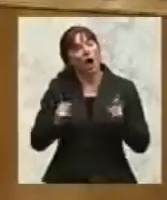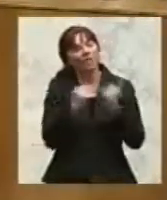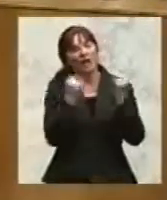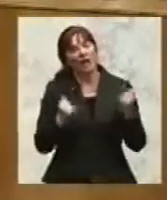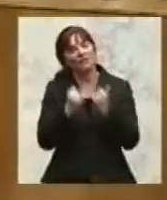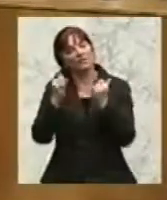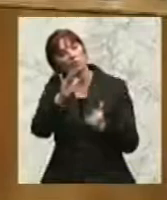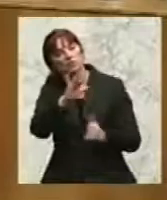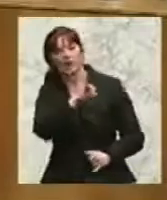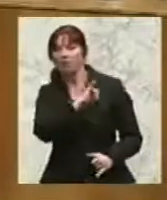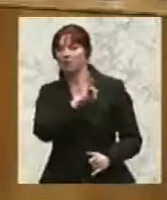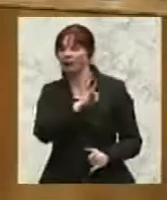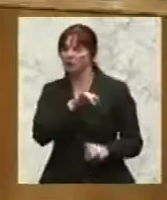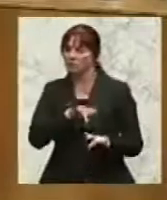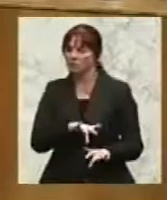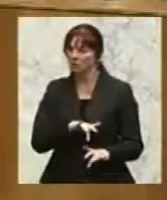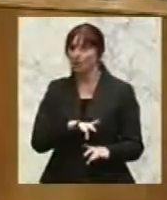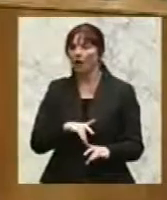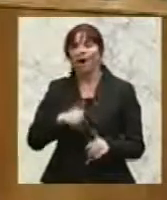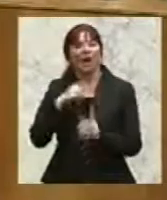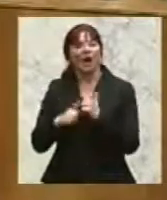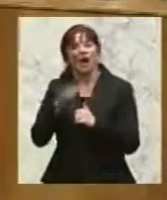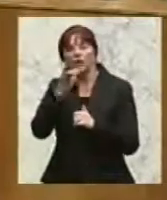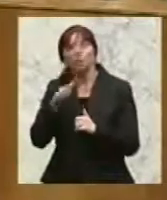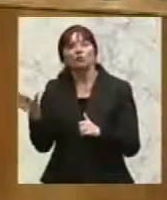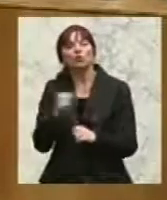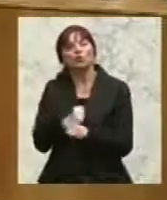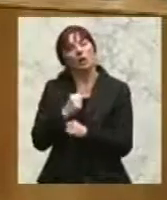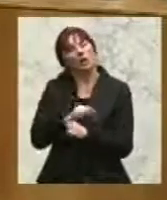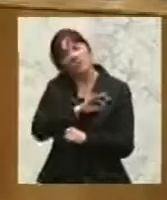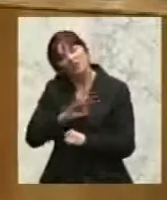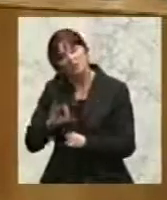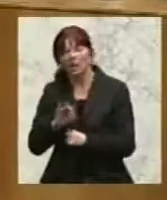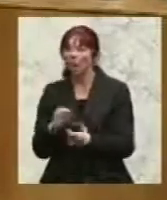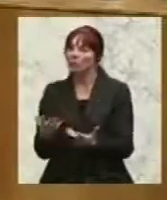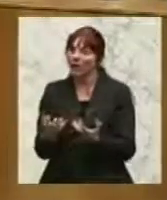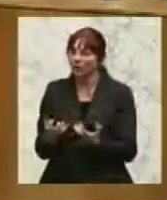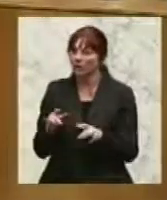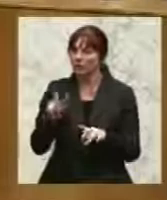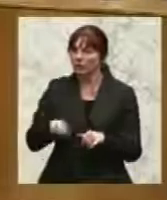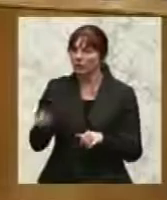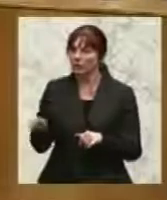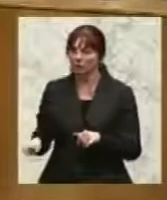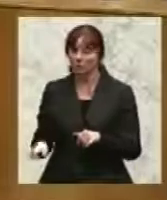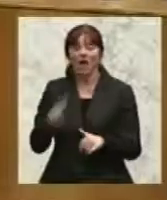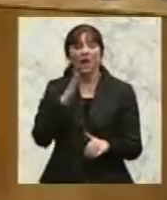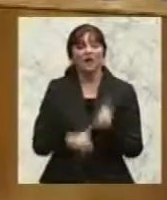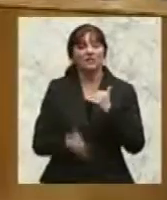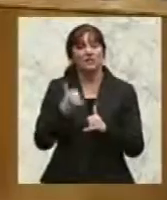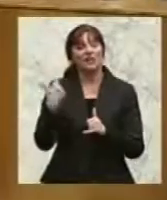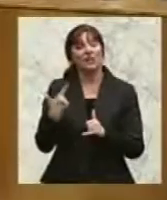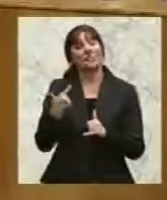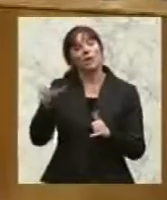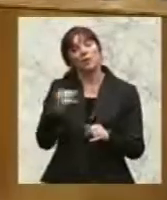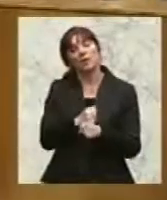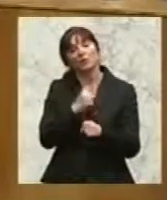geweckt hat. Rechnungshof-Mitarbeiterinnen und Mitarbeiter sind äußerst gefragt. Allein im letzten Jahr wechselten zwei Mitarbeiter des Rechnungshofes